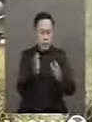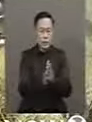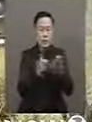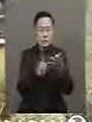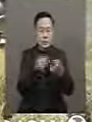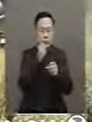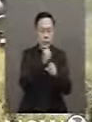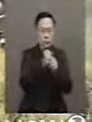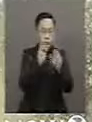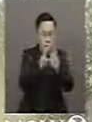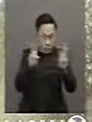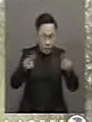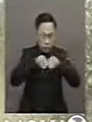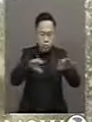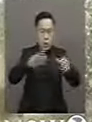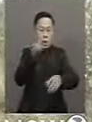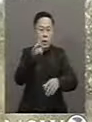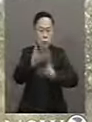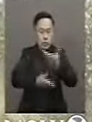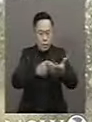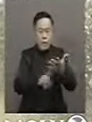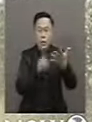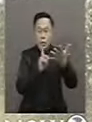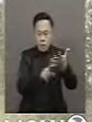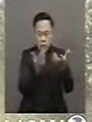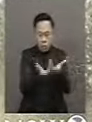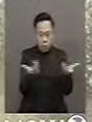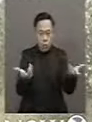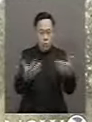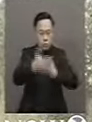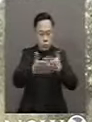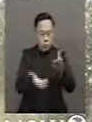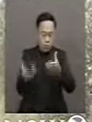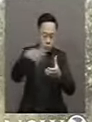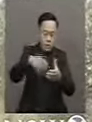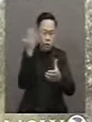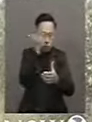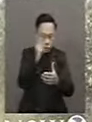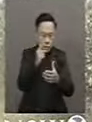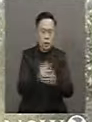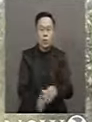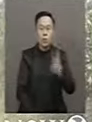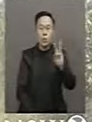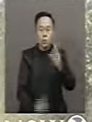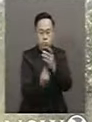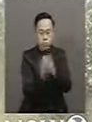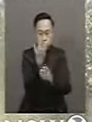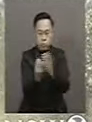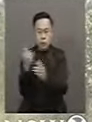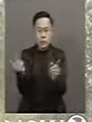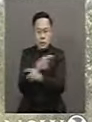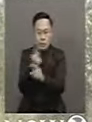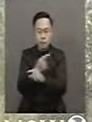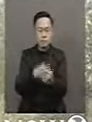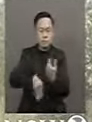ทำเว็บไซต์นำเสนอผลผลิตข้าวแต่ละท้องถิ่นนอกจากนี้ส่งเสริมให้ปลูกพืชให้หลากหลายแทนแทนการปลูกพืช